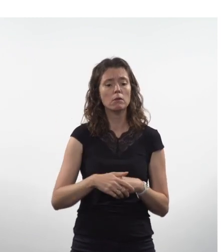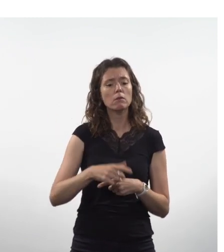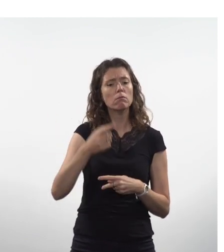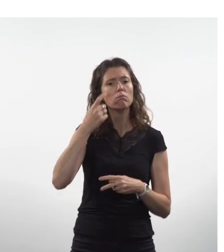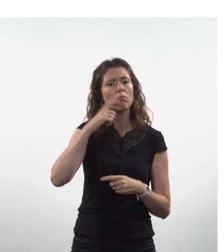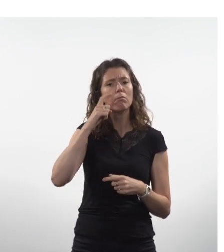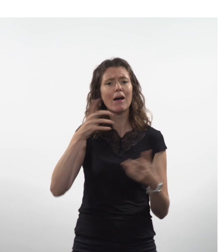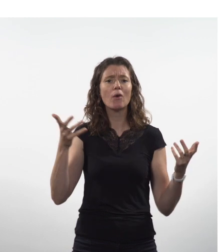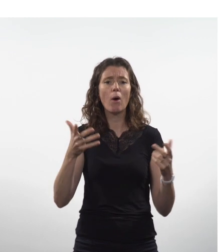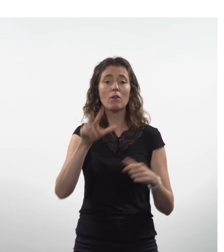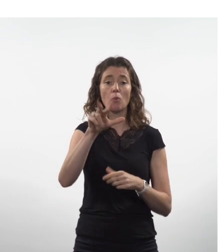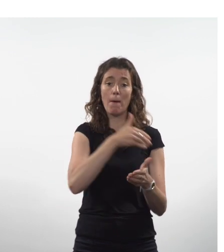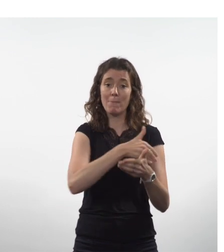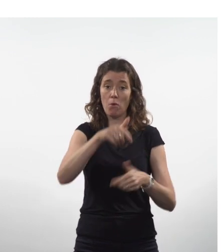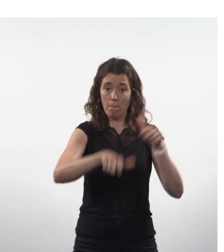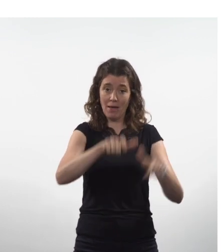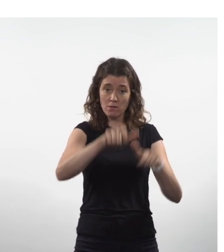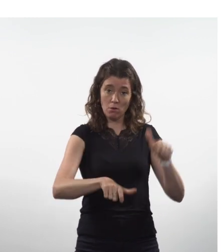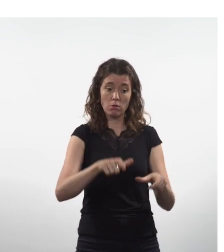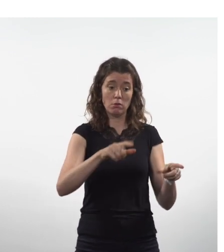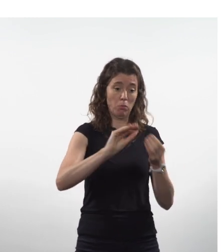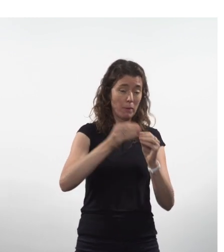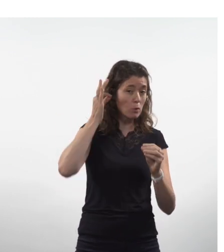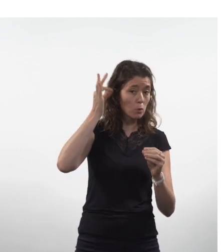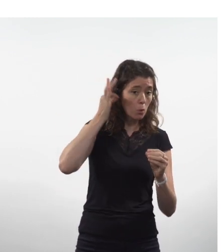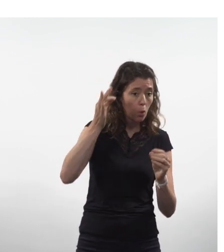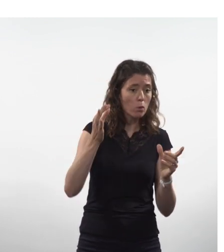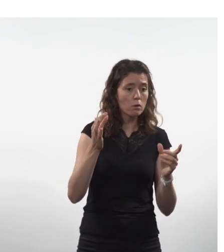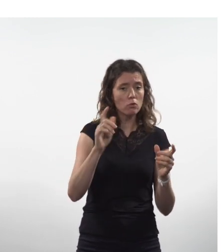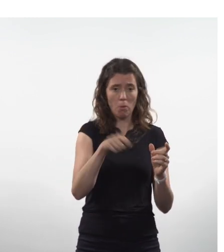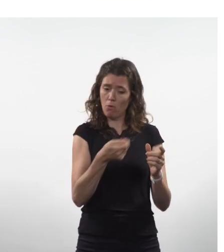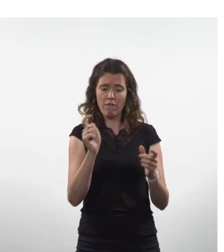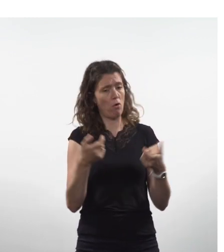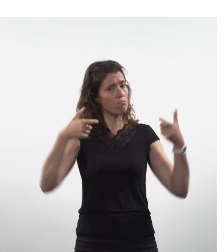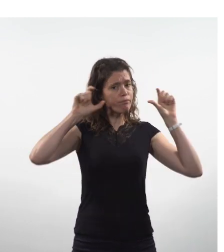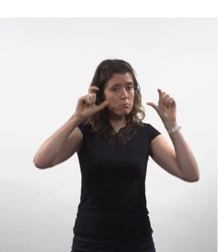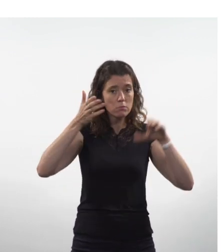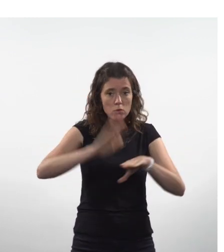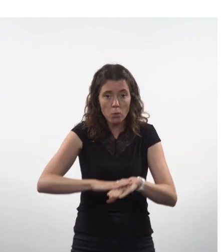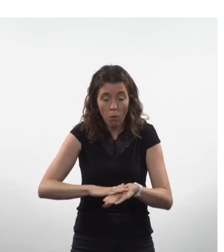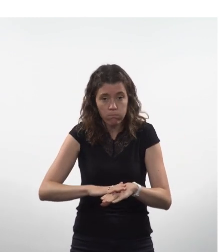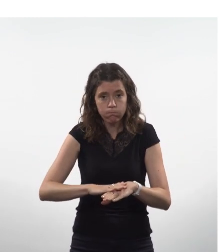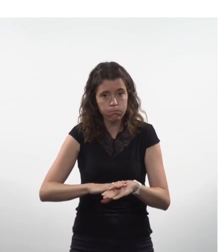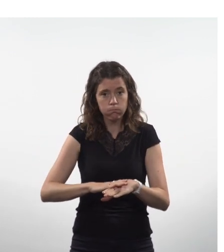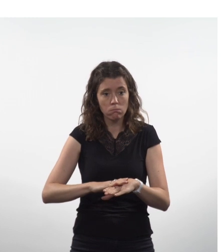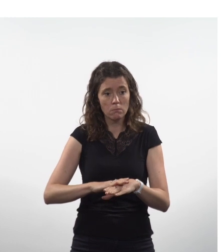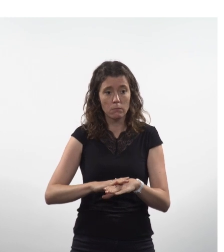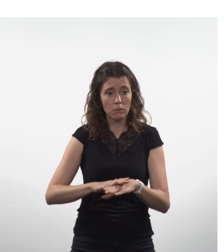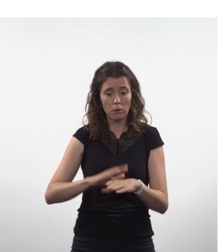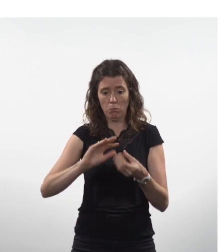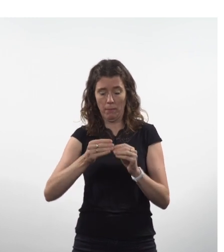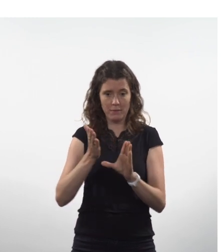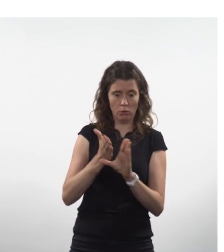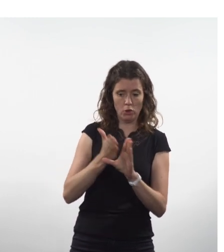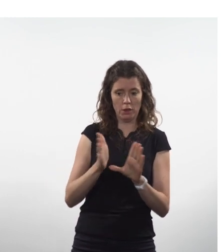que 3 millions de personnes atteintes de déficience auditives devraient être appareillées. Pourtant, c'est un frappe psychologique et